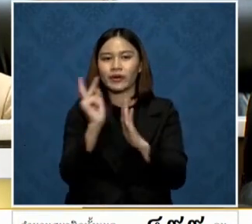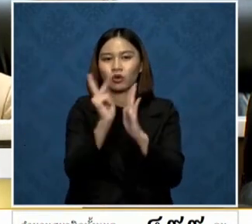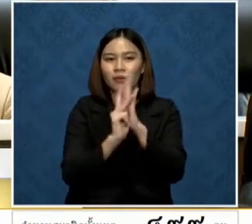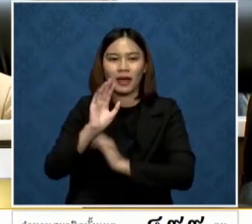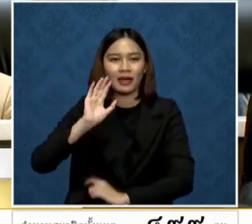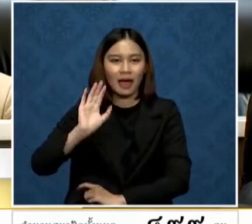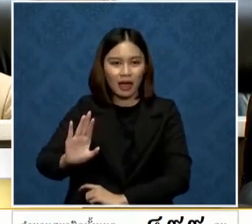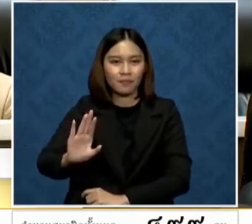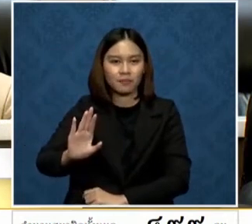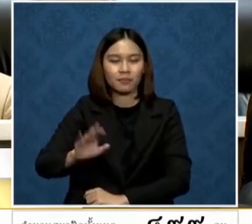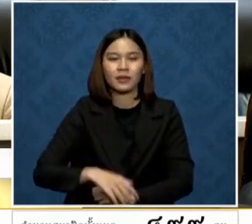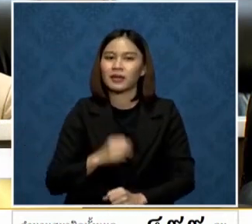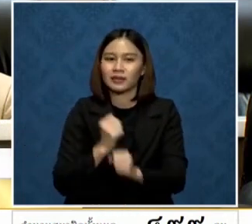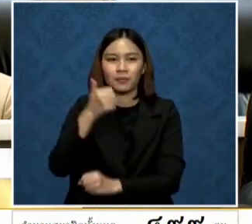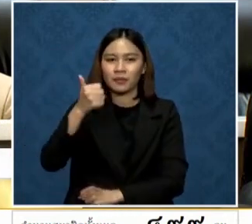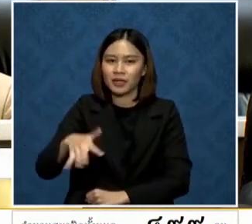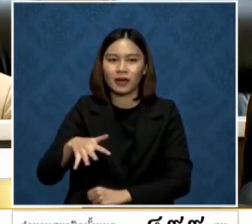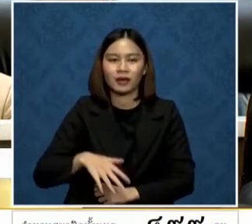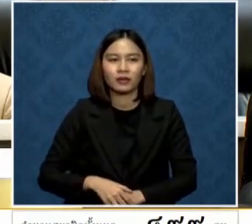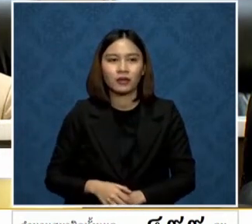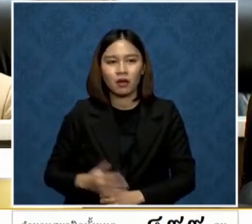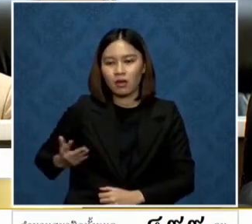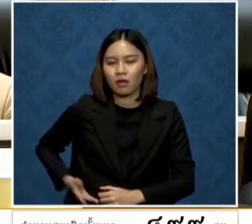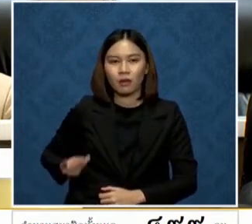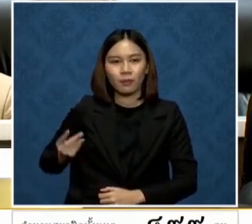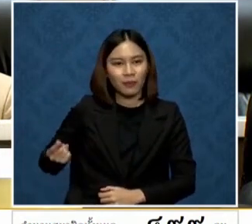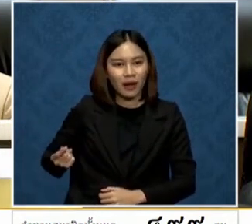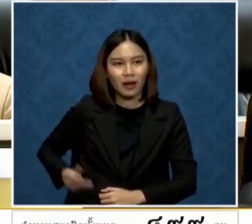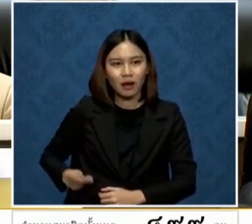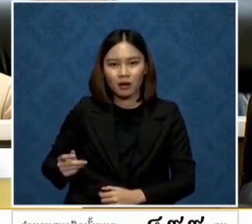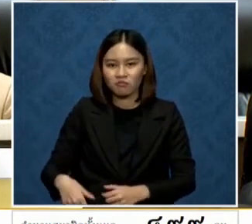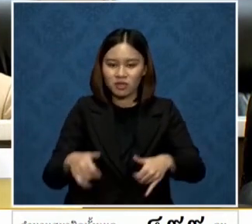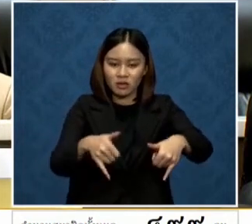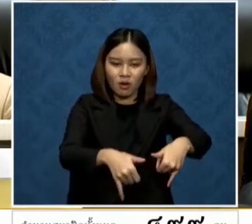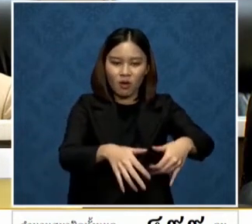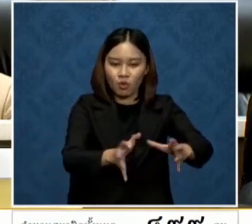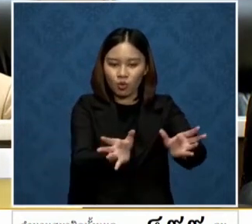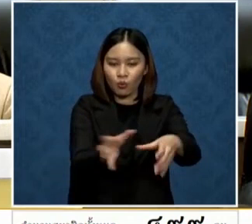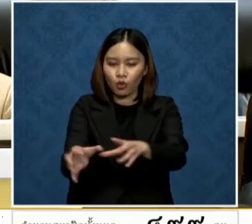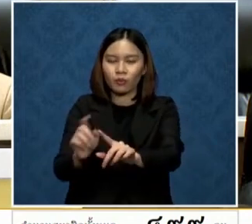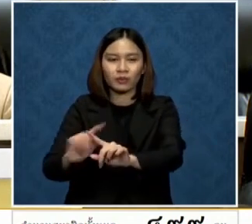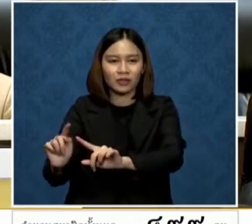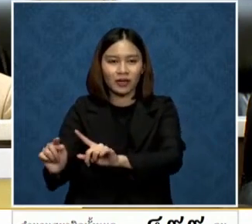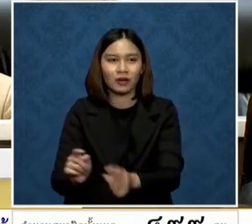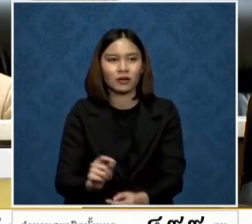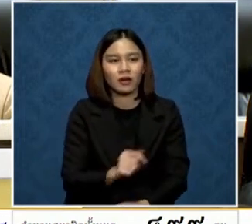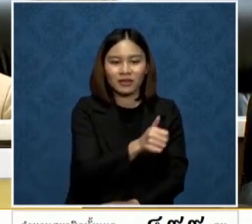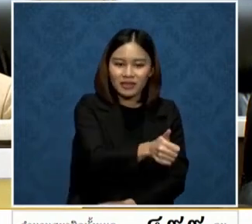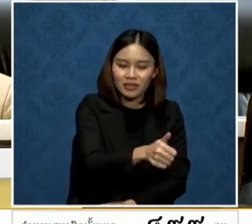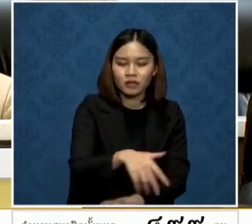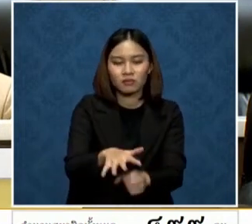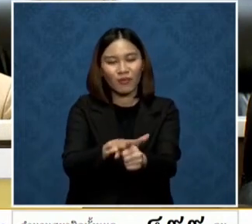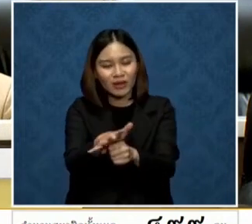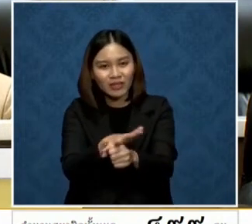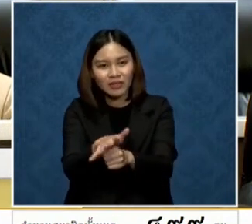ห้ามไม่สามารถได้หมาก็สุนัขเนี่ยก็มีหลายประเภทครับท่านประธานประเภทดีประเภทปาน